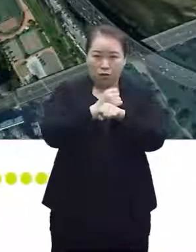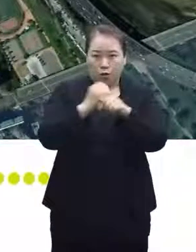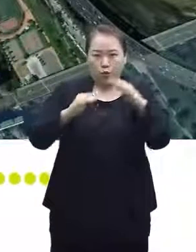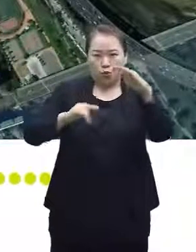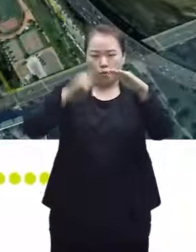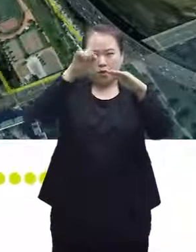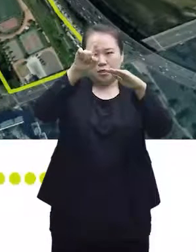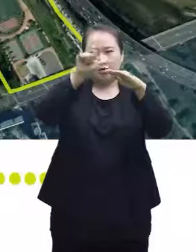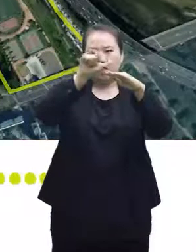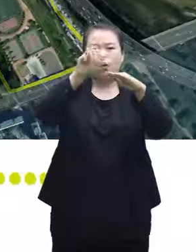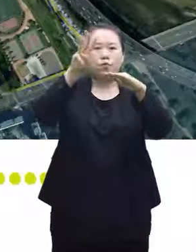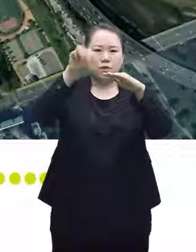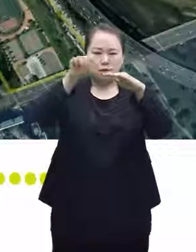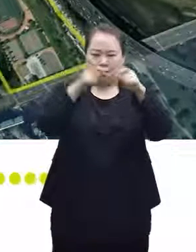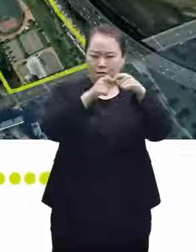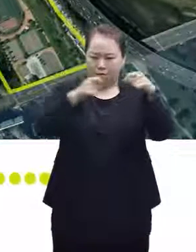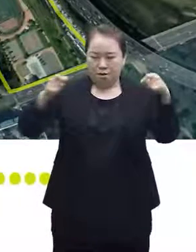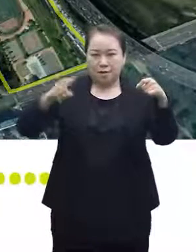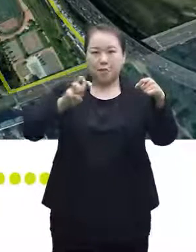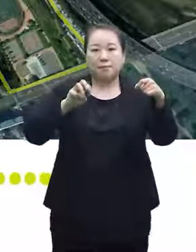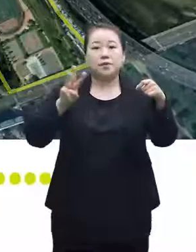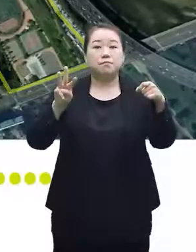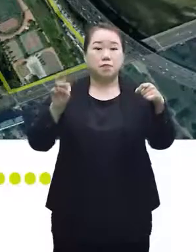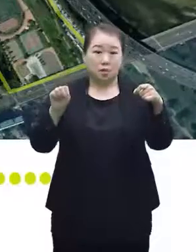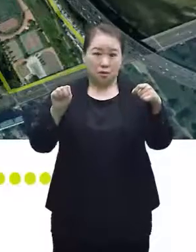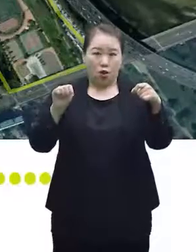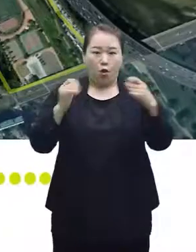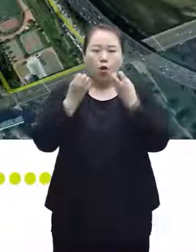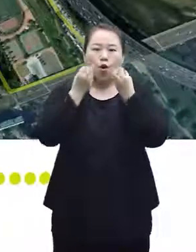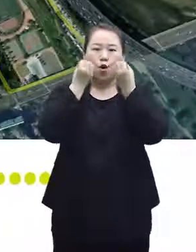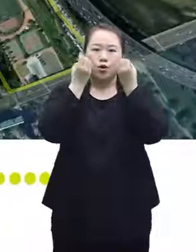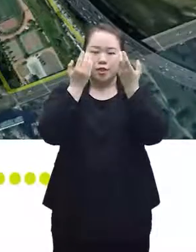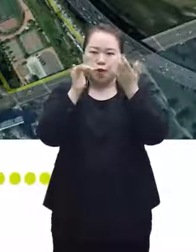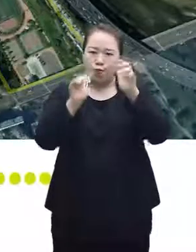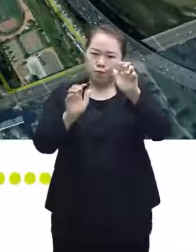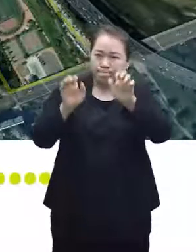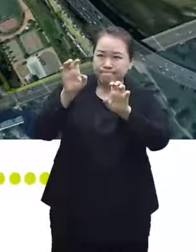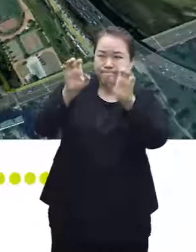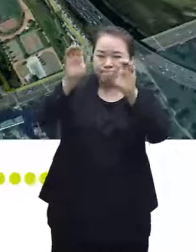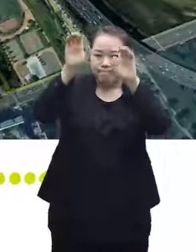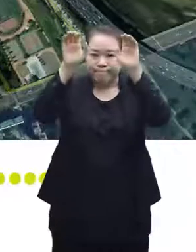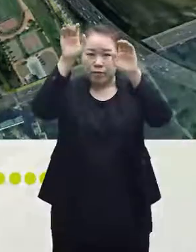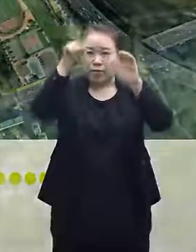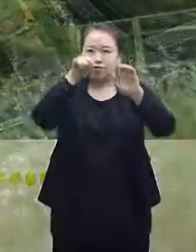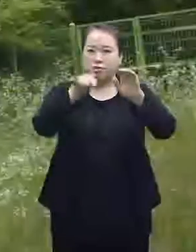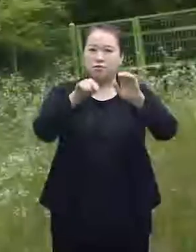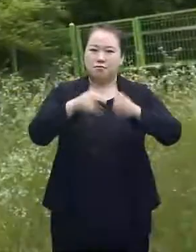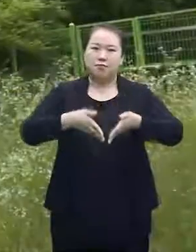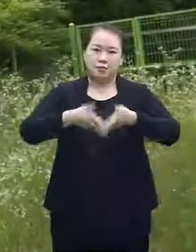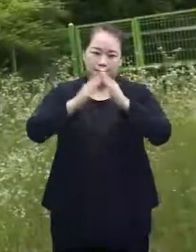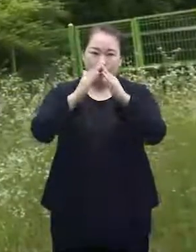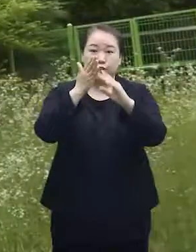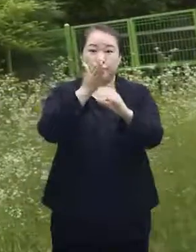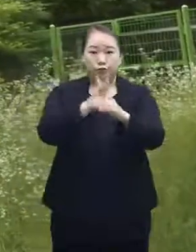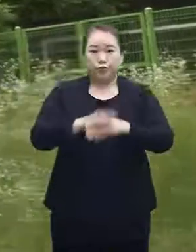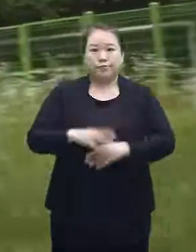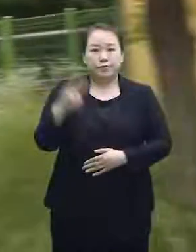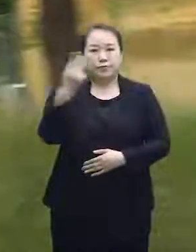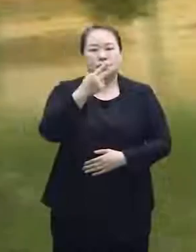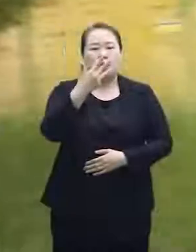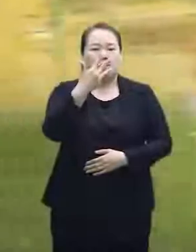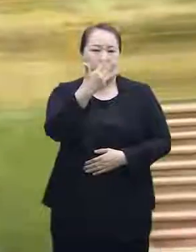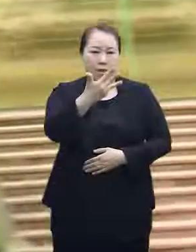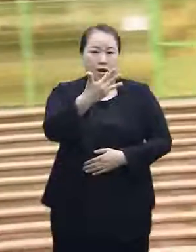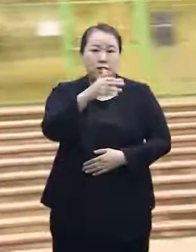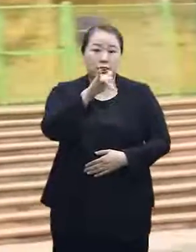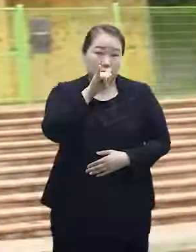15m, 길이 30m 규모의 새 암벽 등반장을 설치하고 있습니다. 지난 2008년에